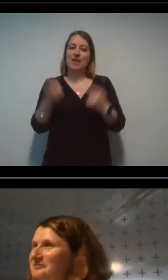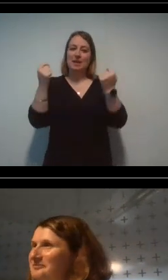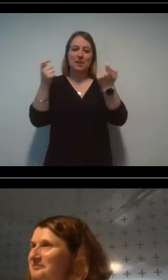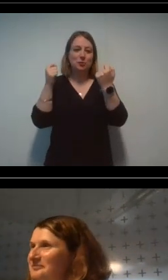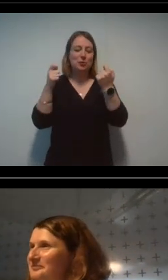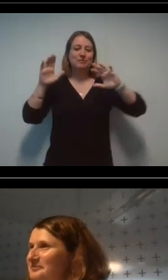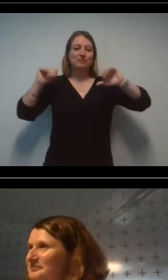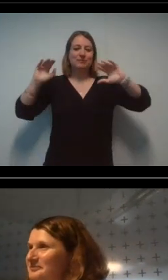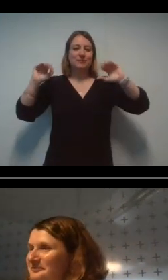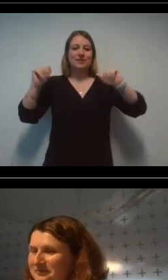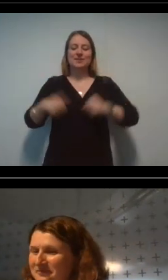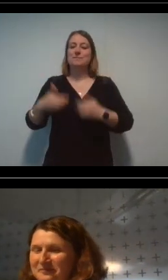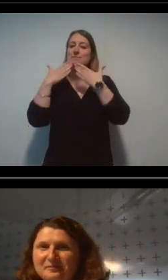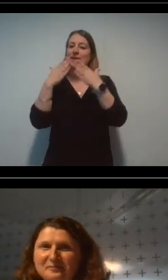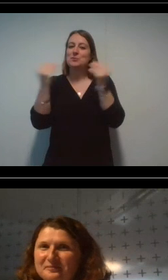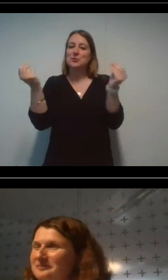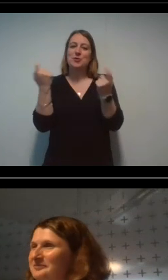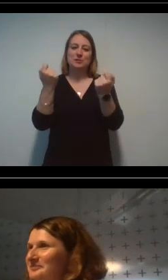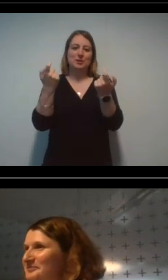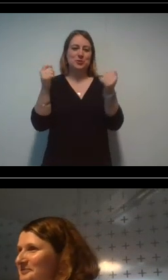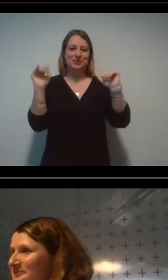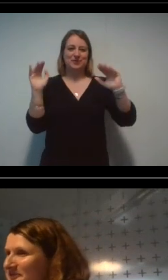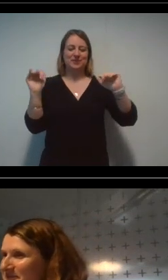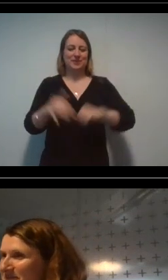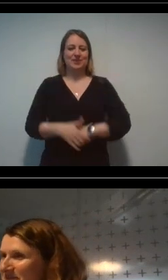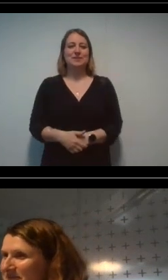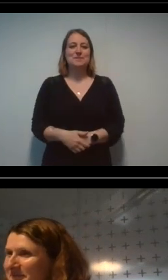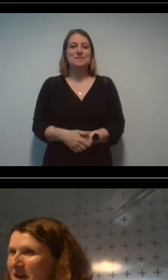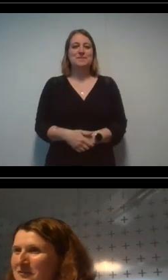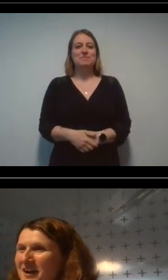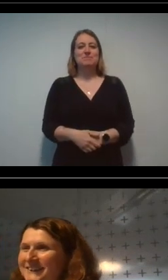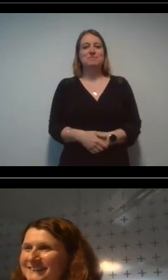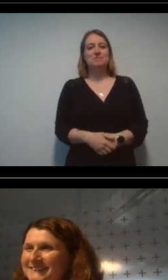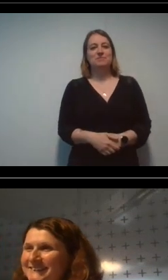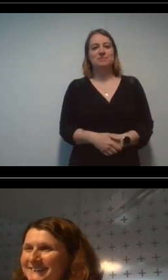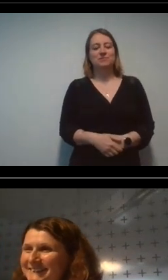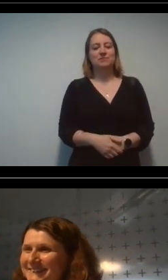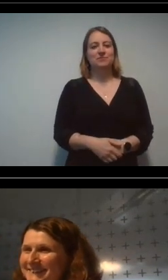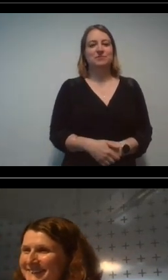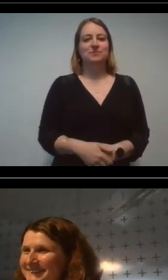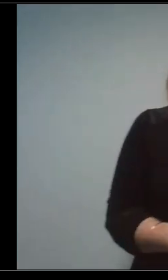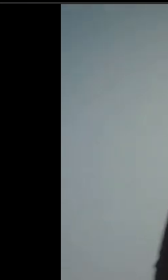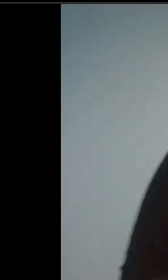bientôt. Merci beaucoup. À bientôt. Au revoir. Au revoir.